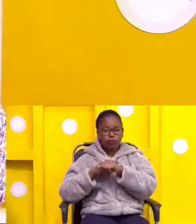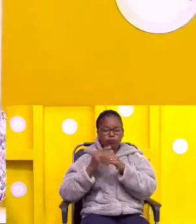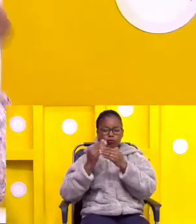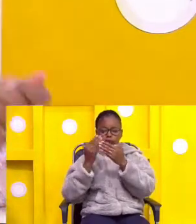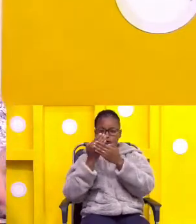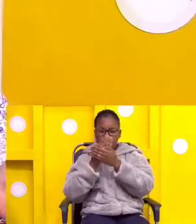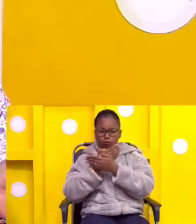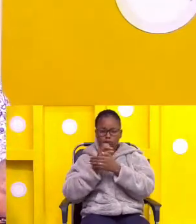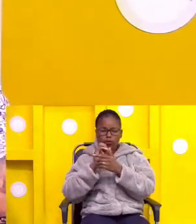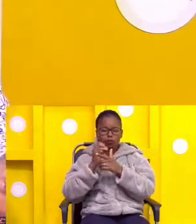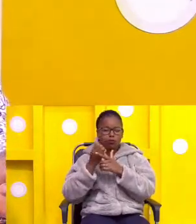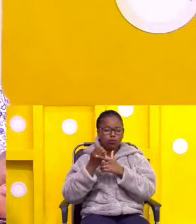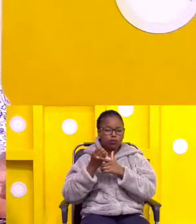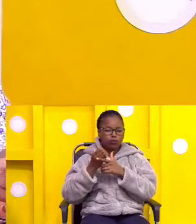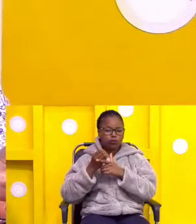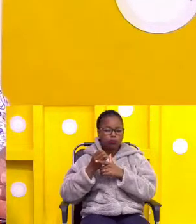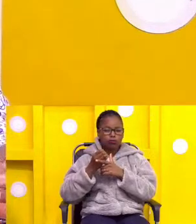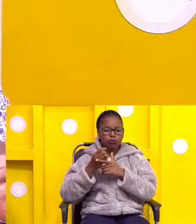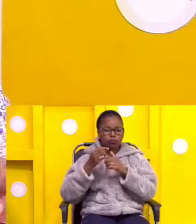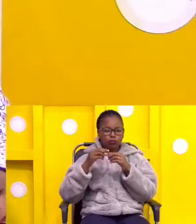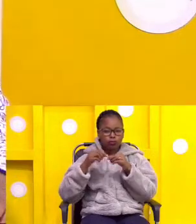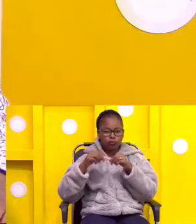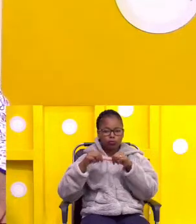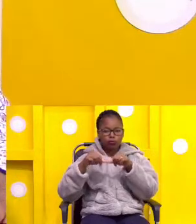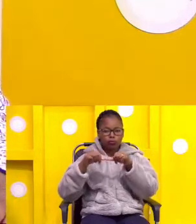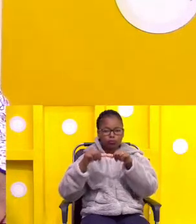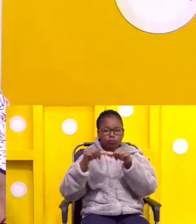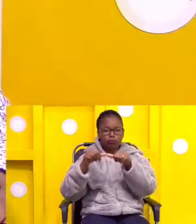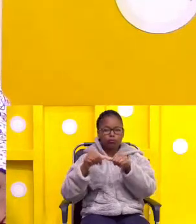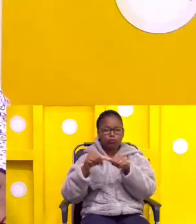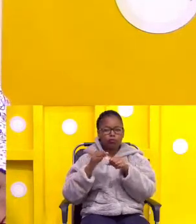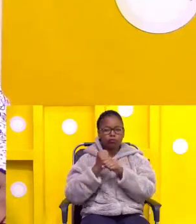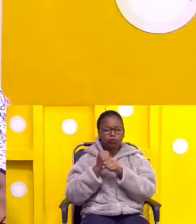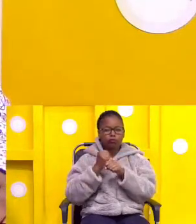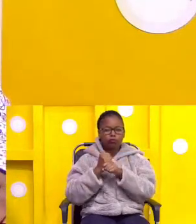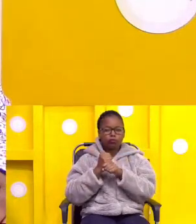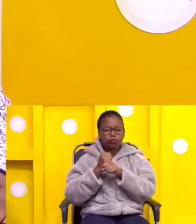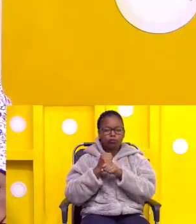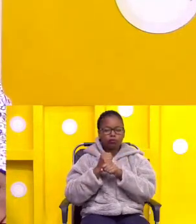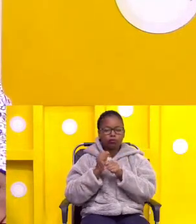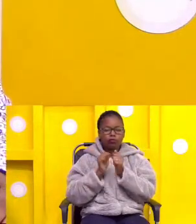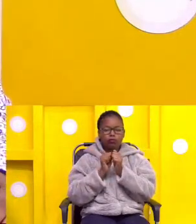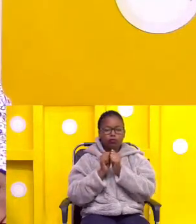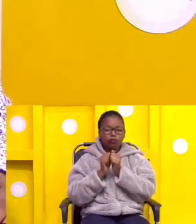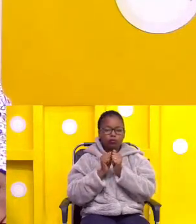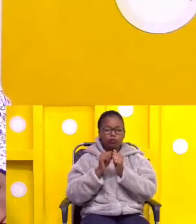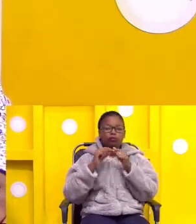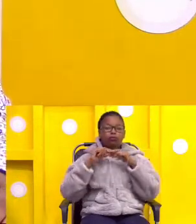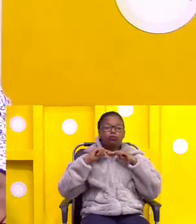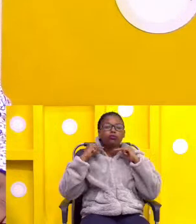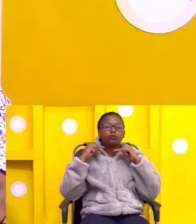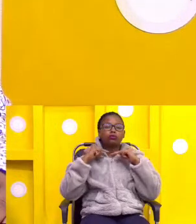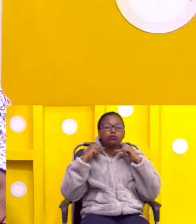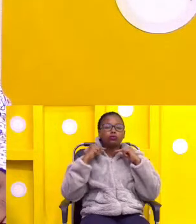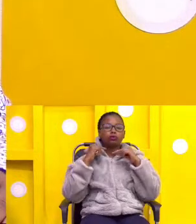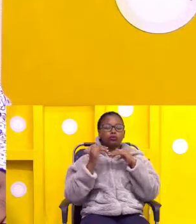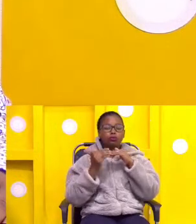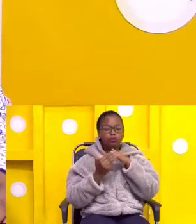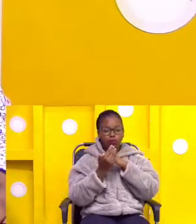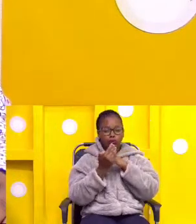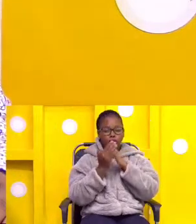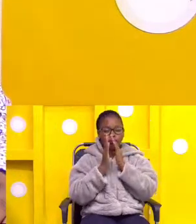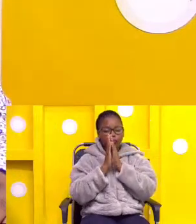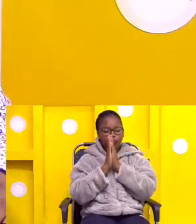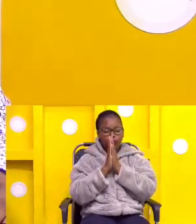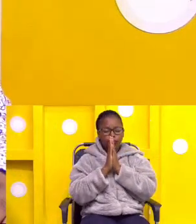hwainĩ, na nĩ mũkoretwo mũgĩtwarana na ndungata na ngombo ya wĩra wa Ngai Reverend Rachel. Nĩ tũkoragwo na mahoya ma rũcinĩ, na mwĩ karibu